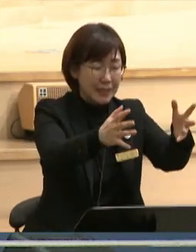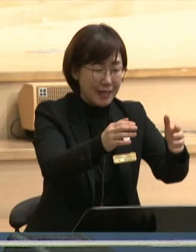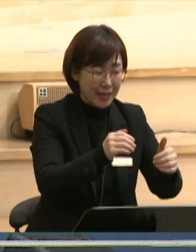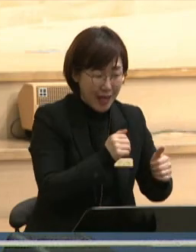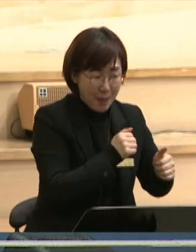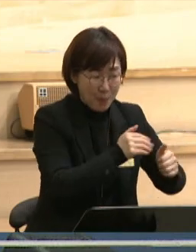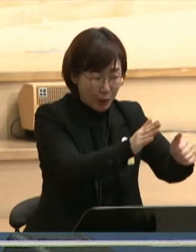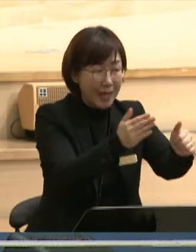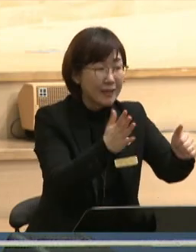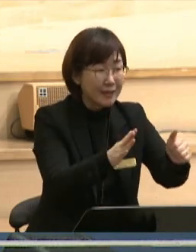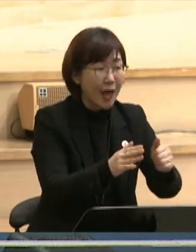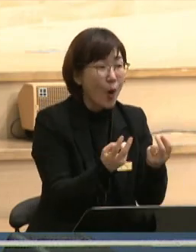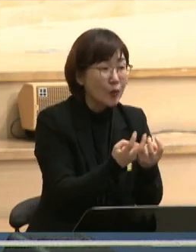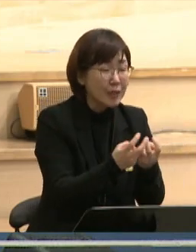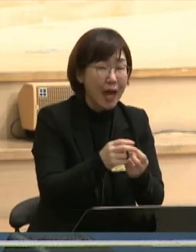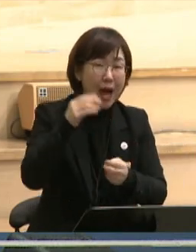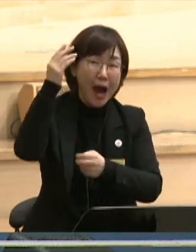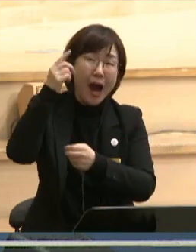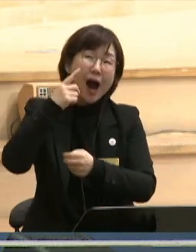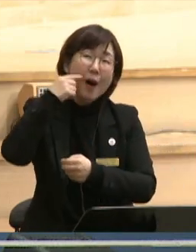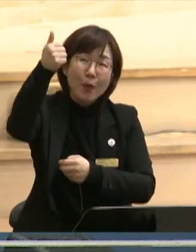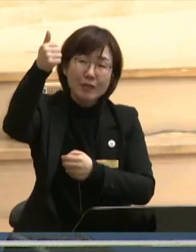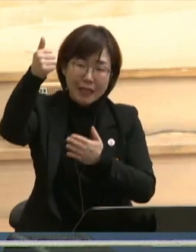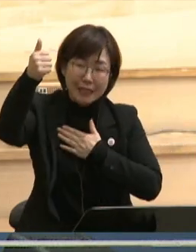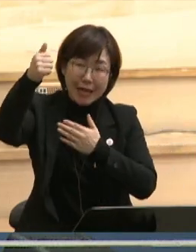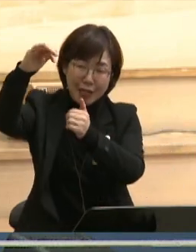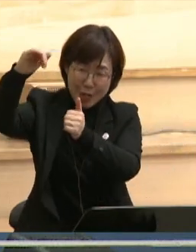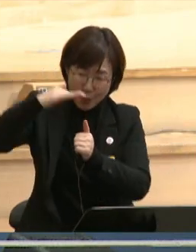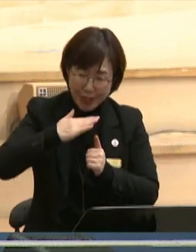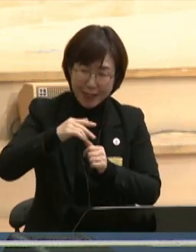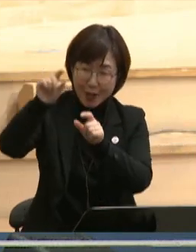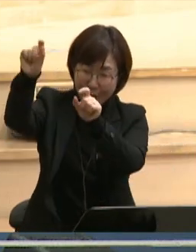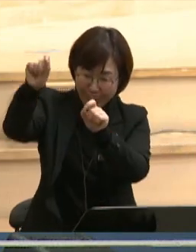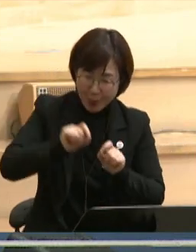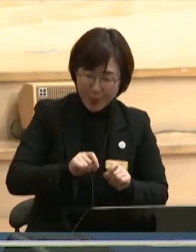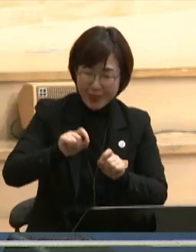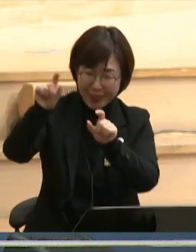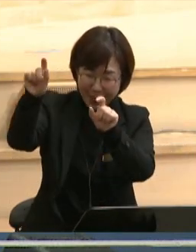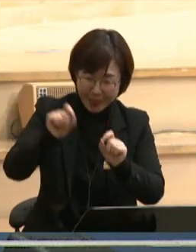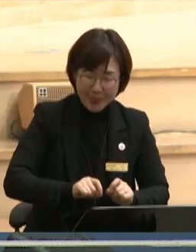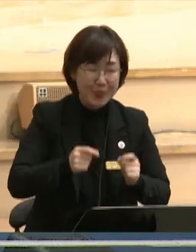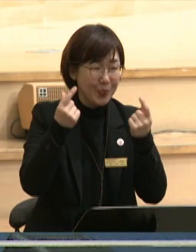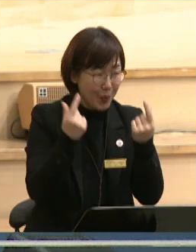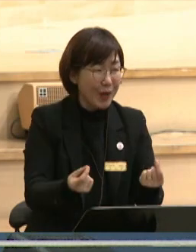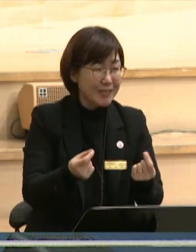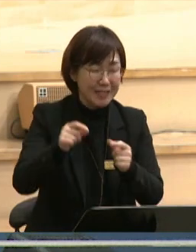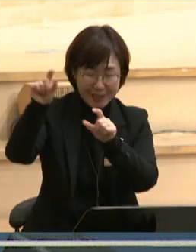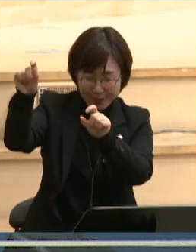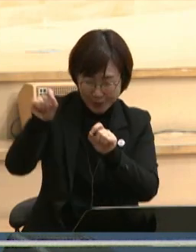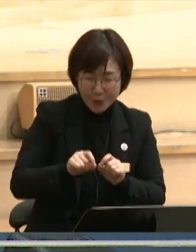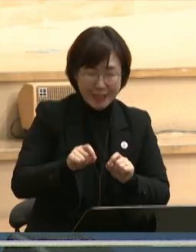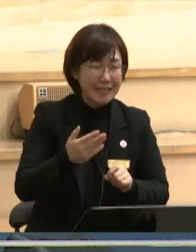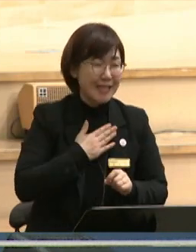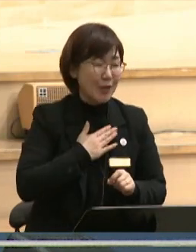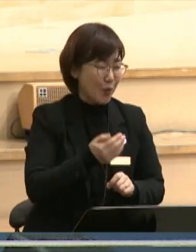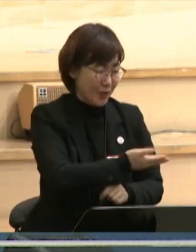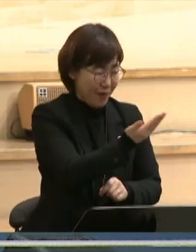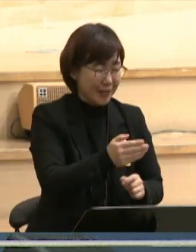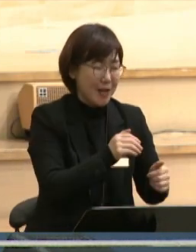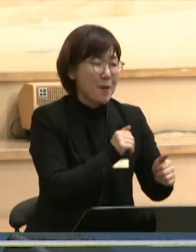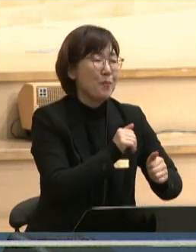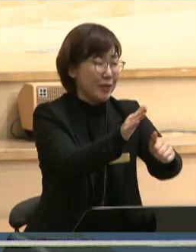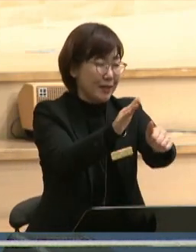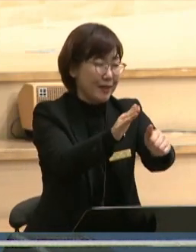아버지께서 나를 보내신 것 같이 요것도 닮게 보낸다는 거예요 요거 잘 보셔야 됩니다